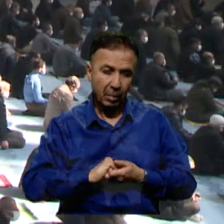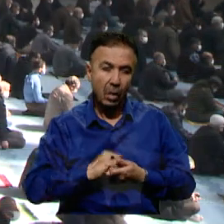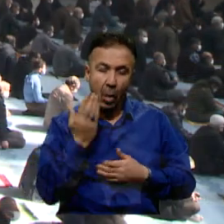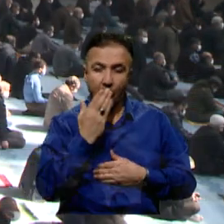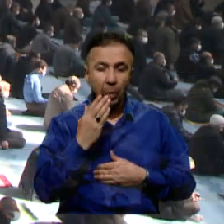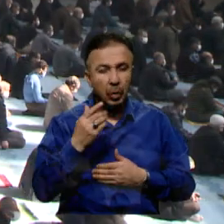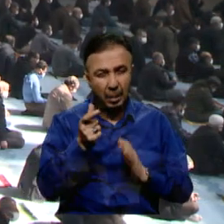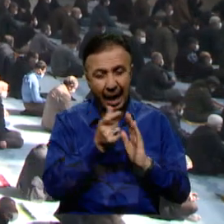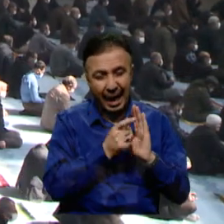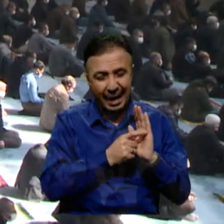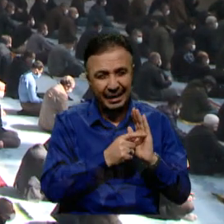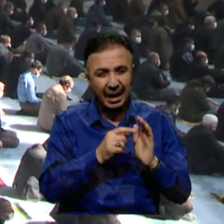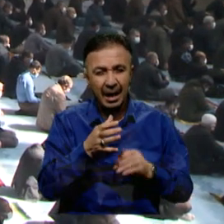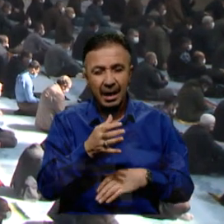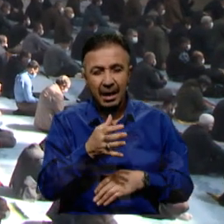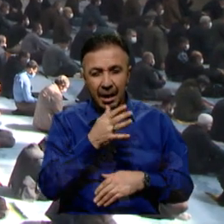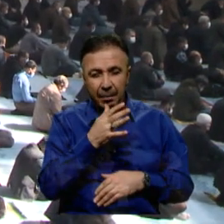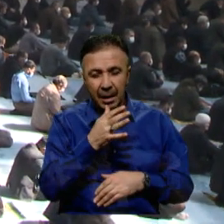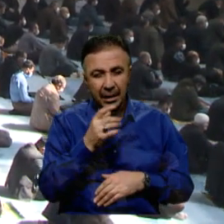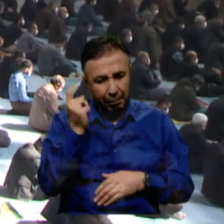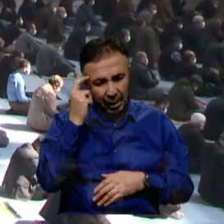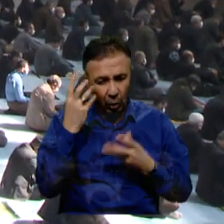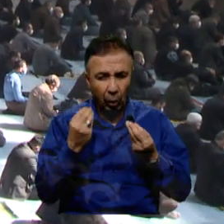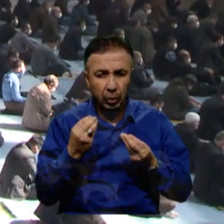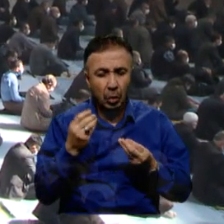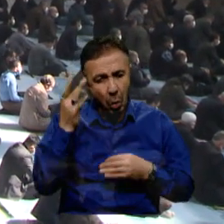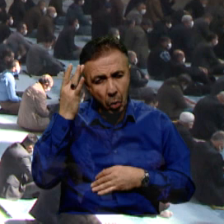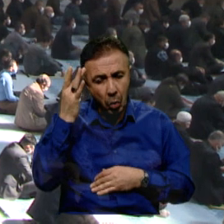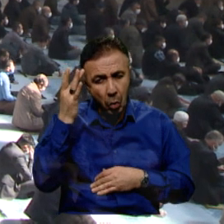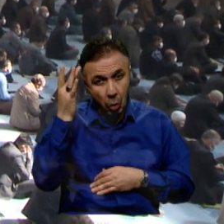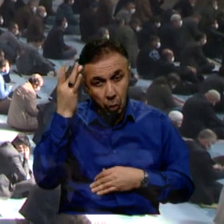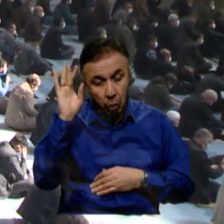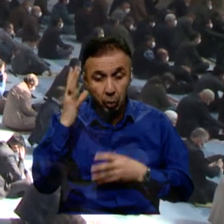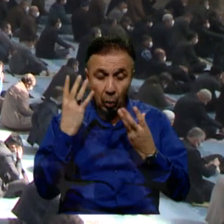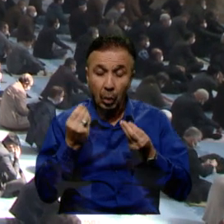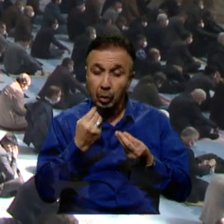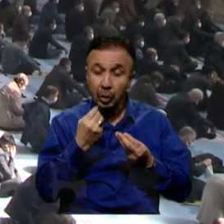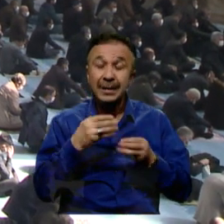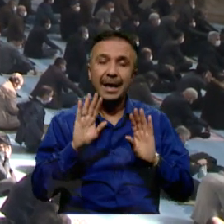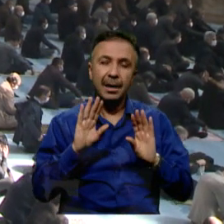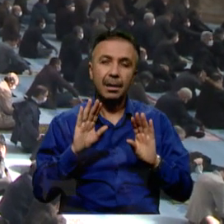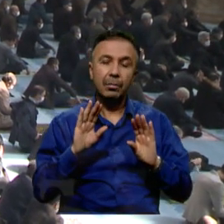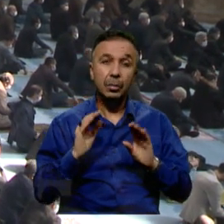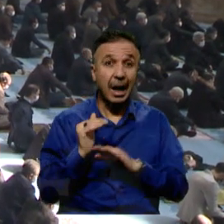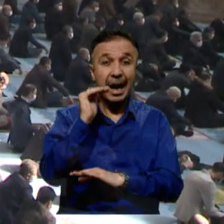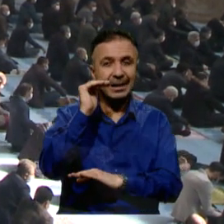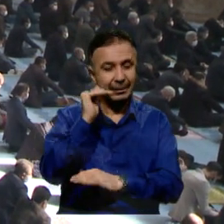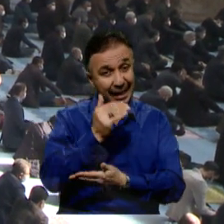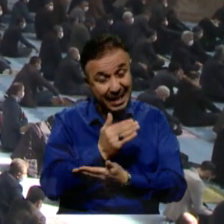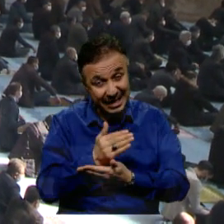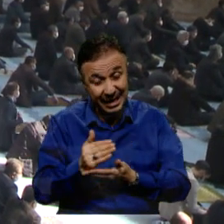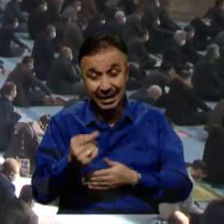ayetler bilgi olsun, kültür olsun diye değil. Onlar hayata aktarılsın diye gönderildi. Rabbimizin